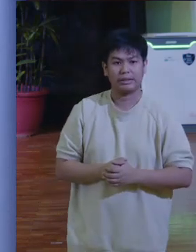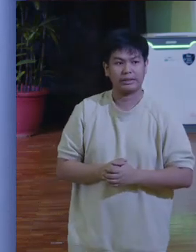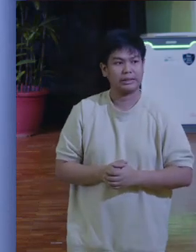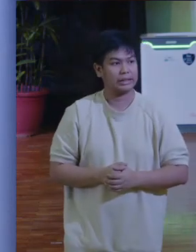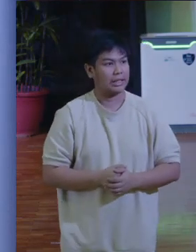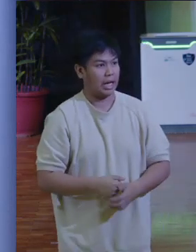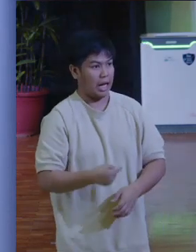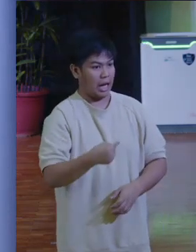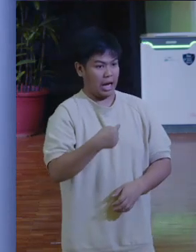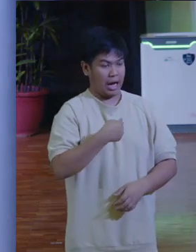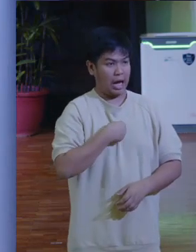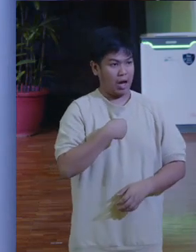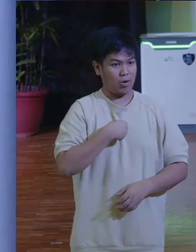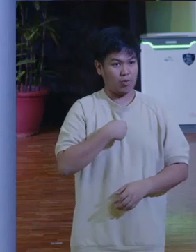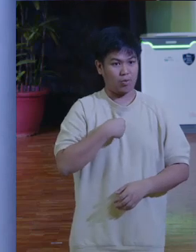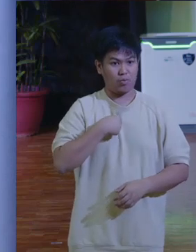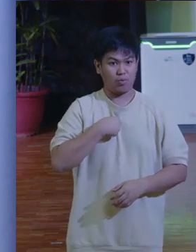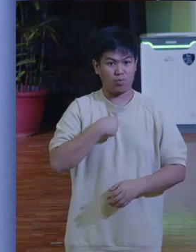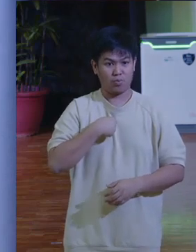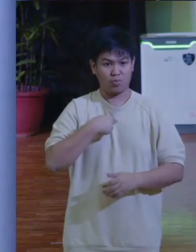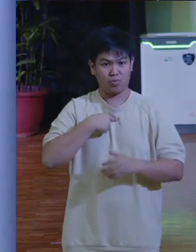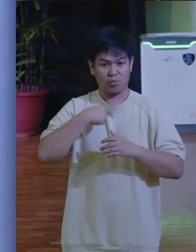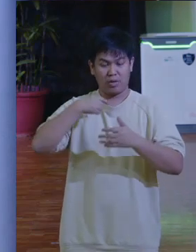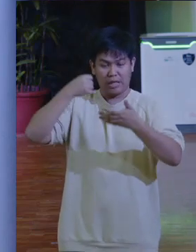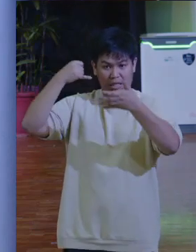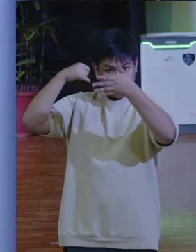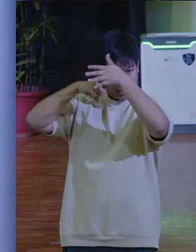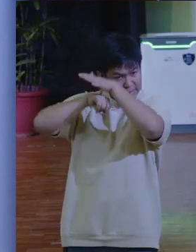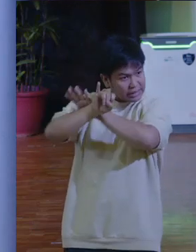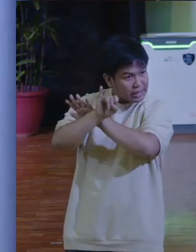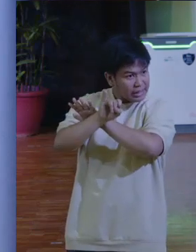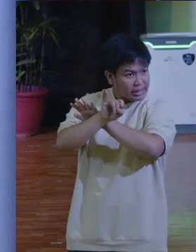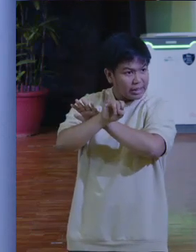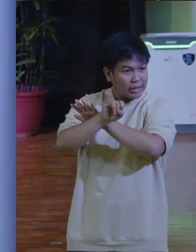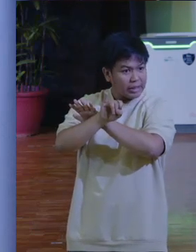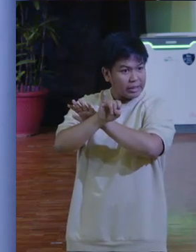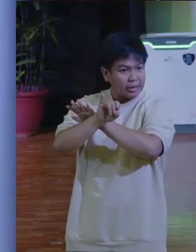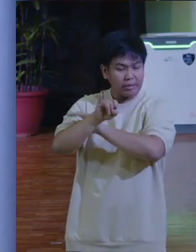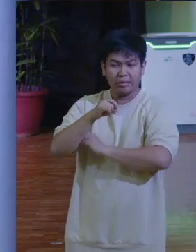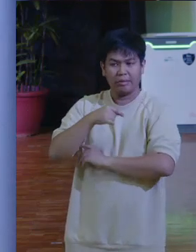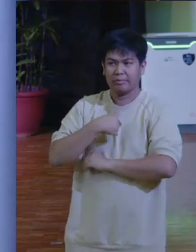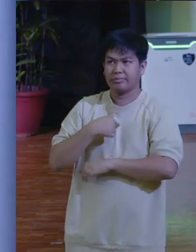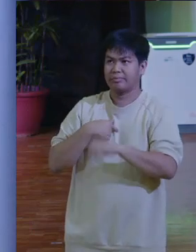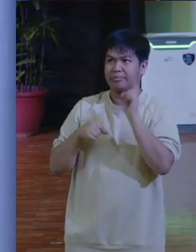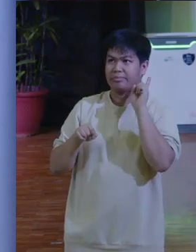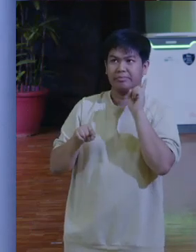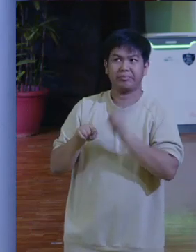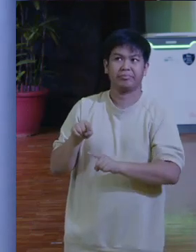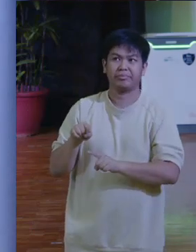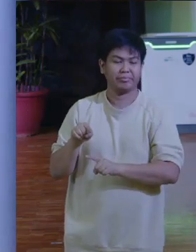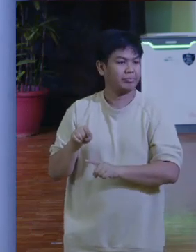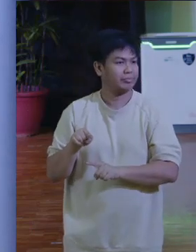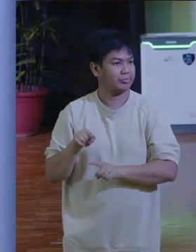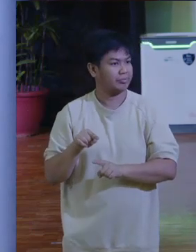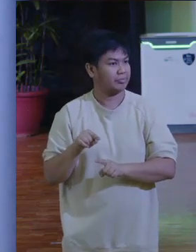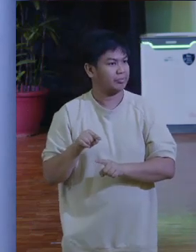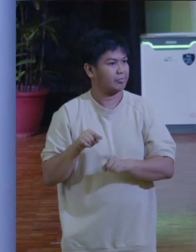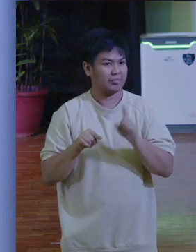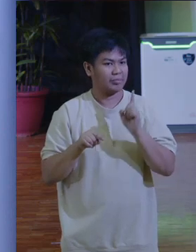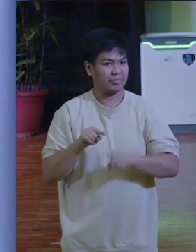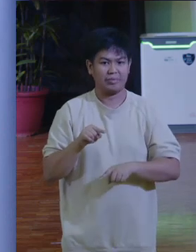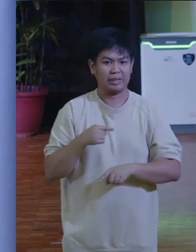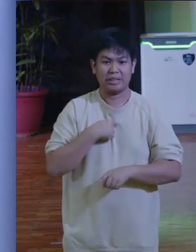be my servant. So ito yung servant ng Panginoon na kanyang hinirang sa chapter 42,